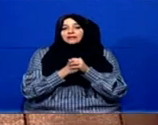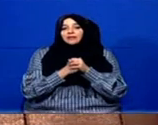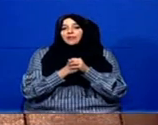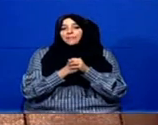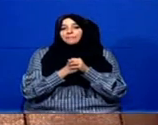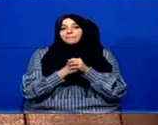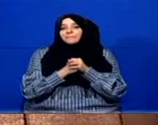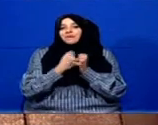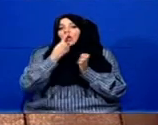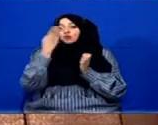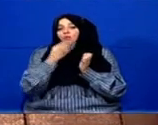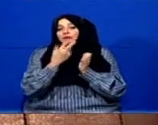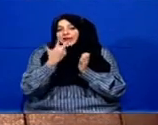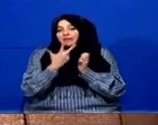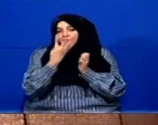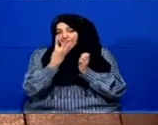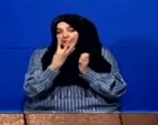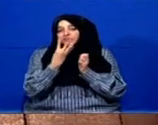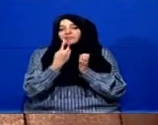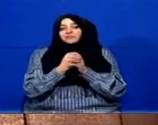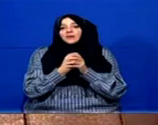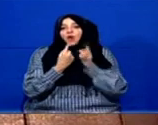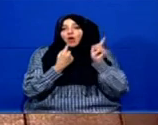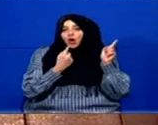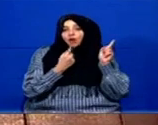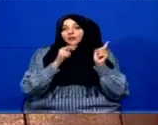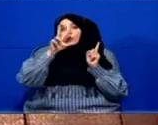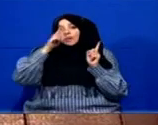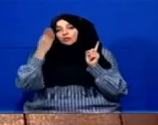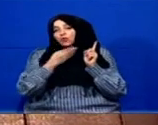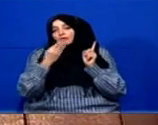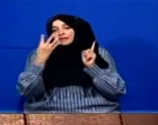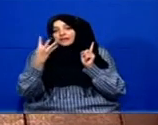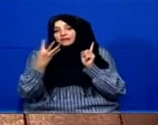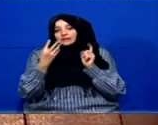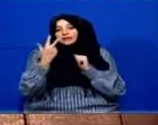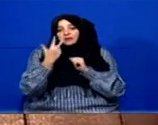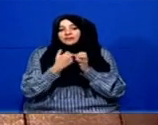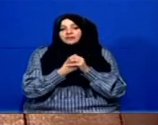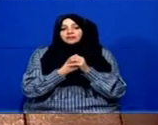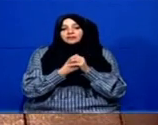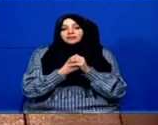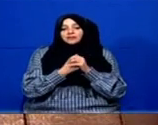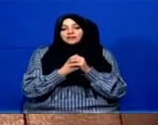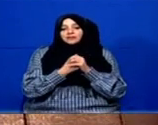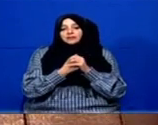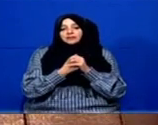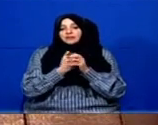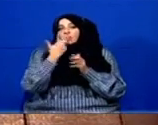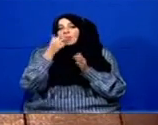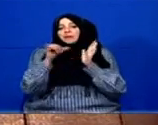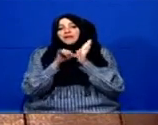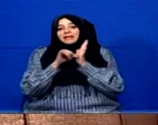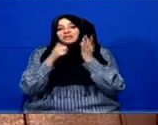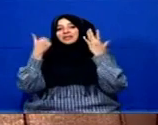ربع اربعه واحد يقول للزوج الباقيين لا تقبل